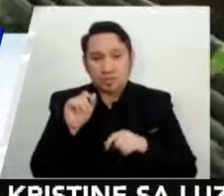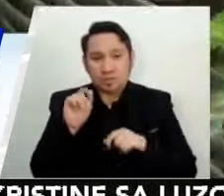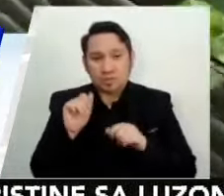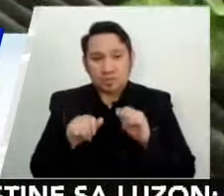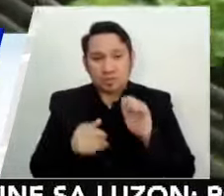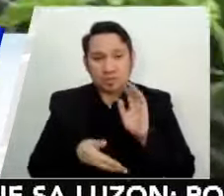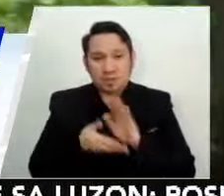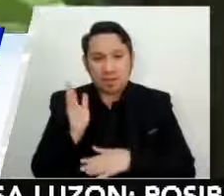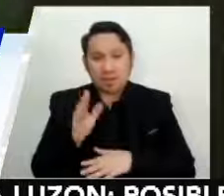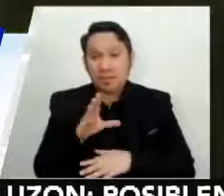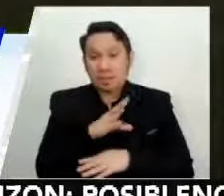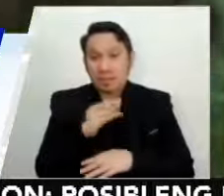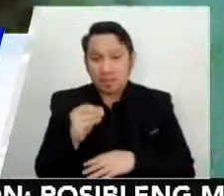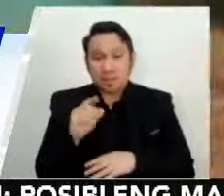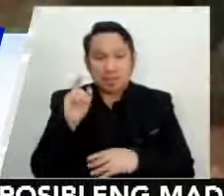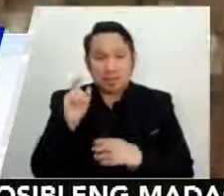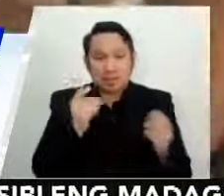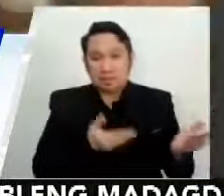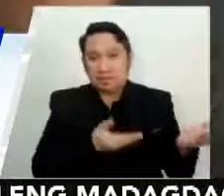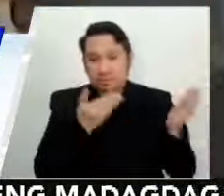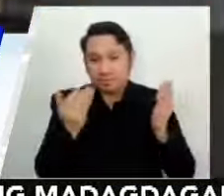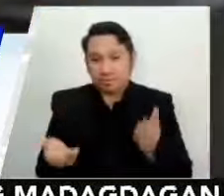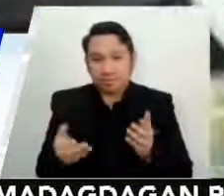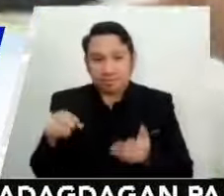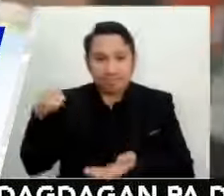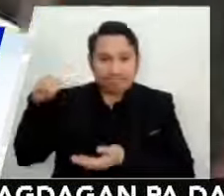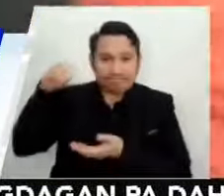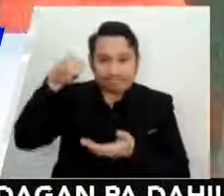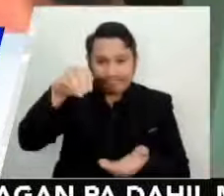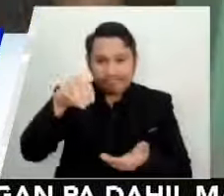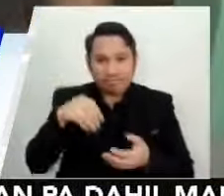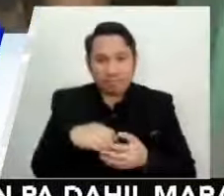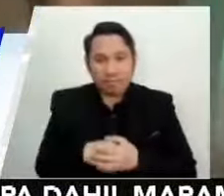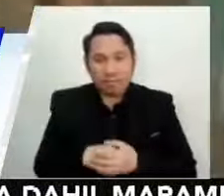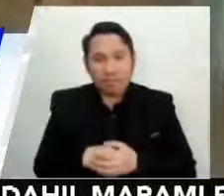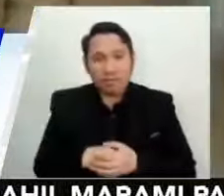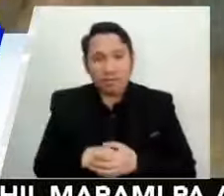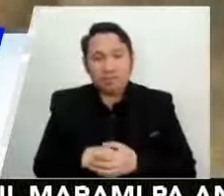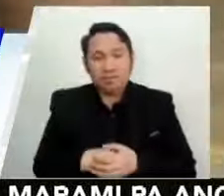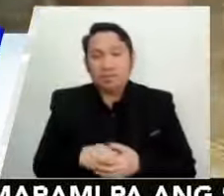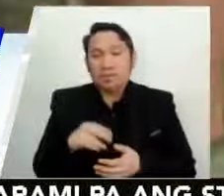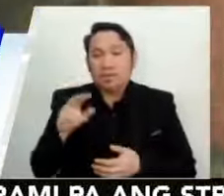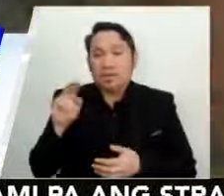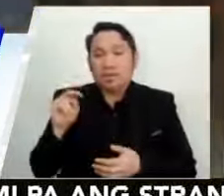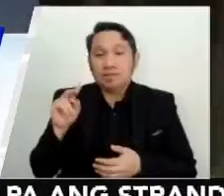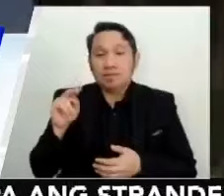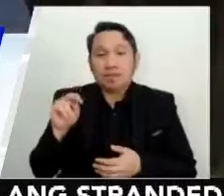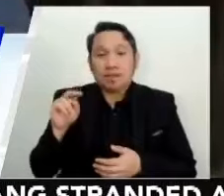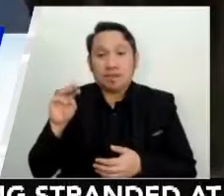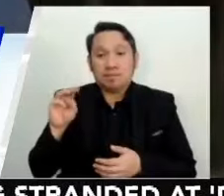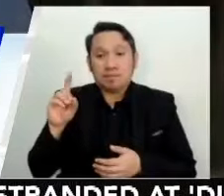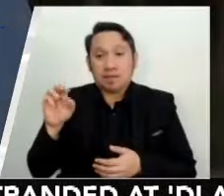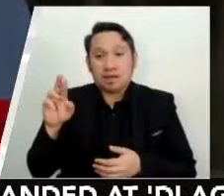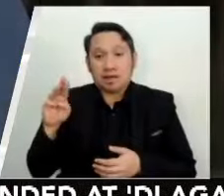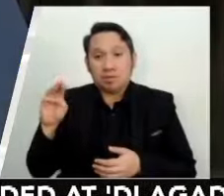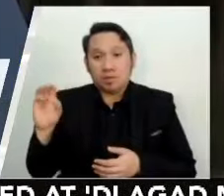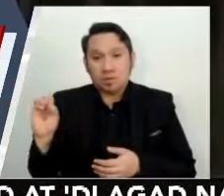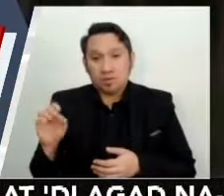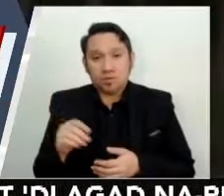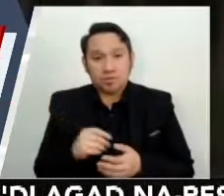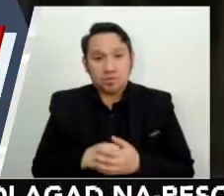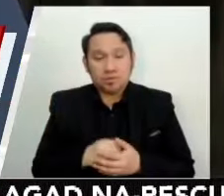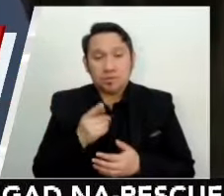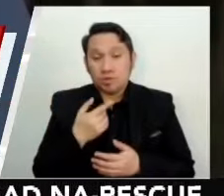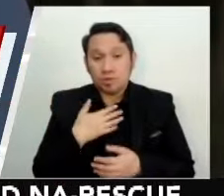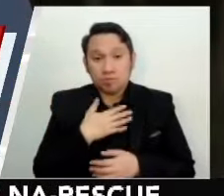silang pinuntahan para mabigyan ng ayuda. Panawagan naman ng MDRRMO sa mga lumikas. Mas maganda sana manatili muna sa mga